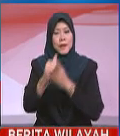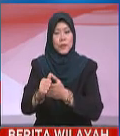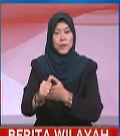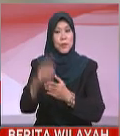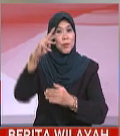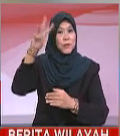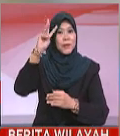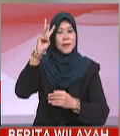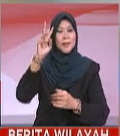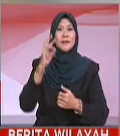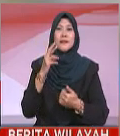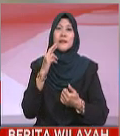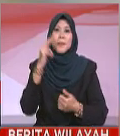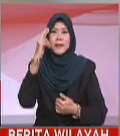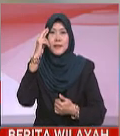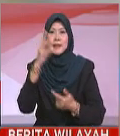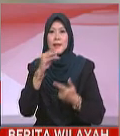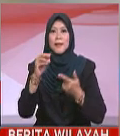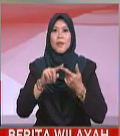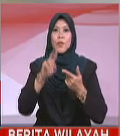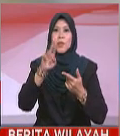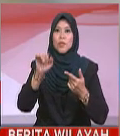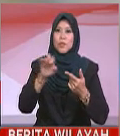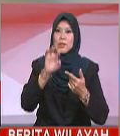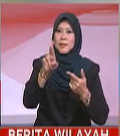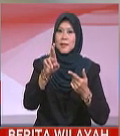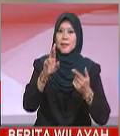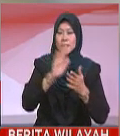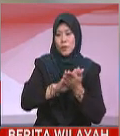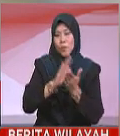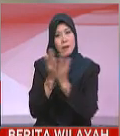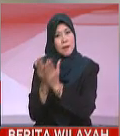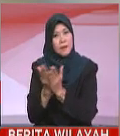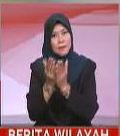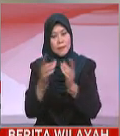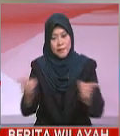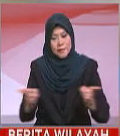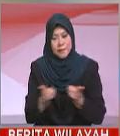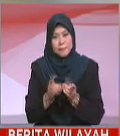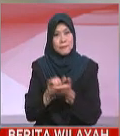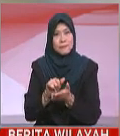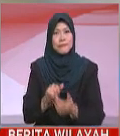Puteri Tunas, remaja dan ranger dari pelbagai sekolah di daerah itu.